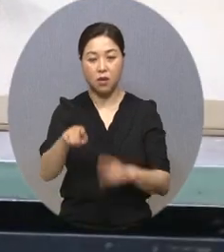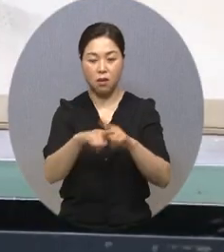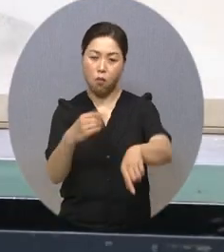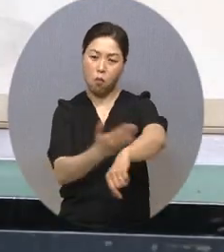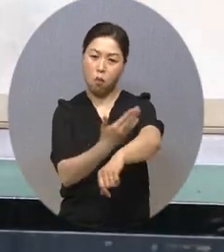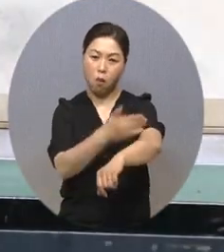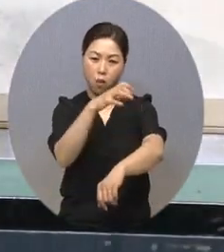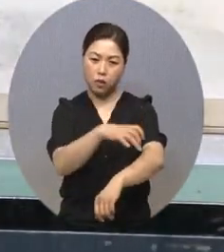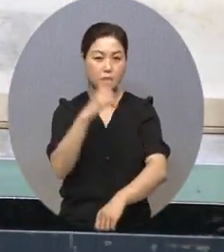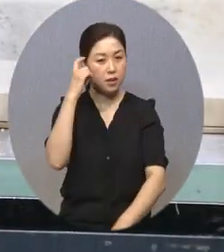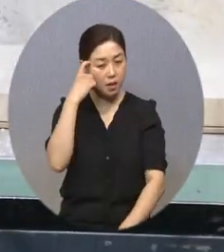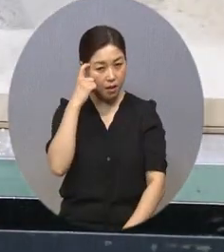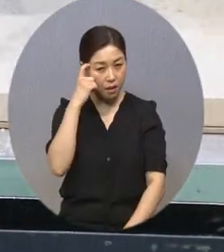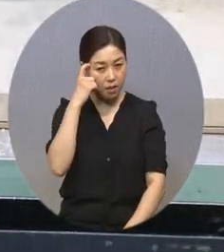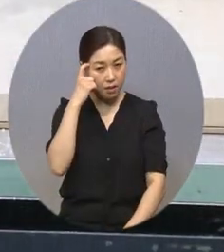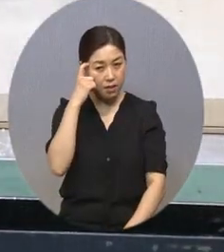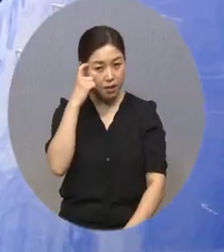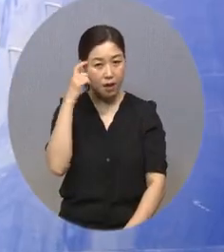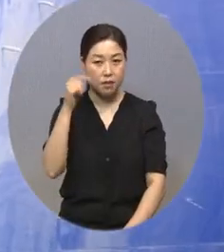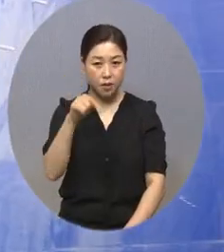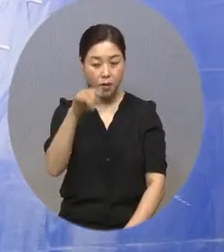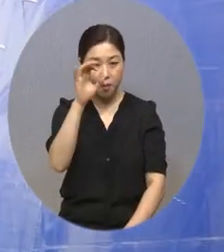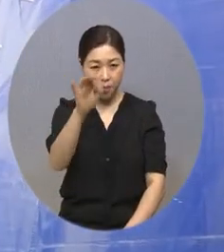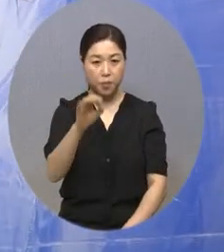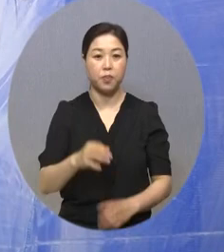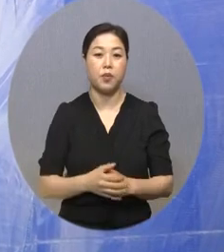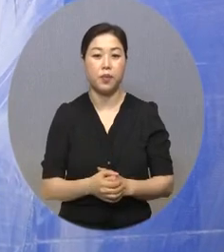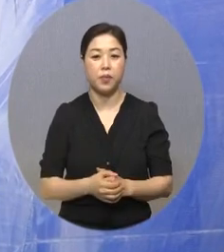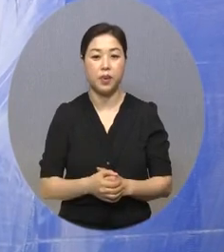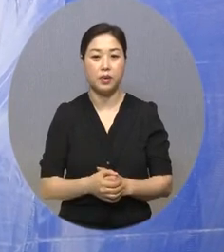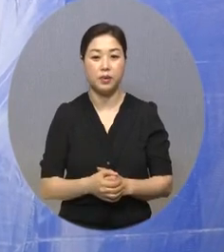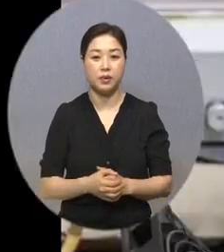soon woo